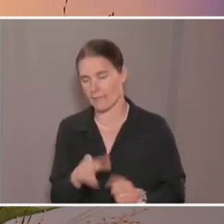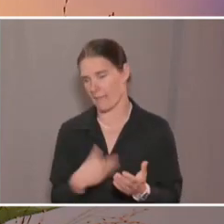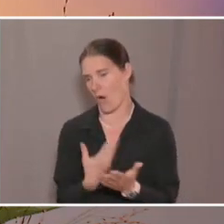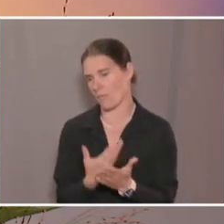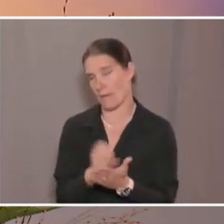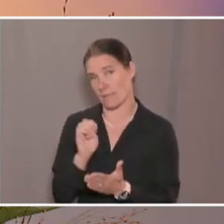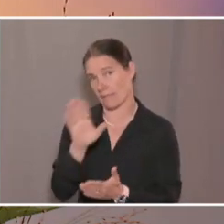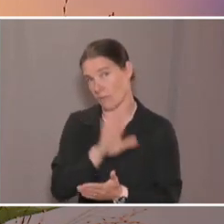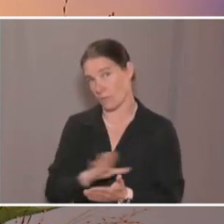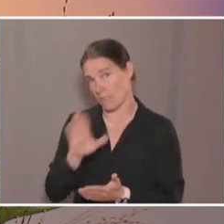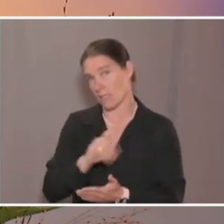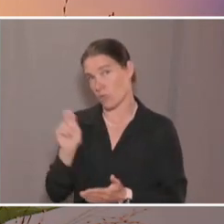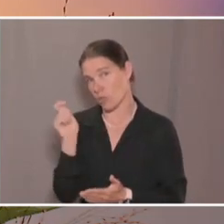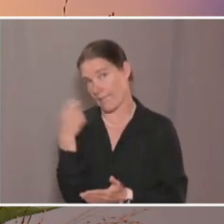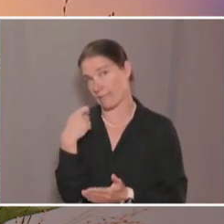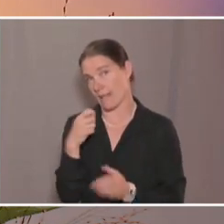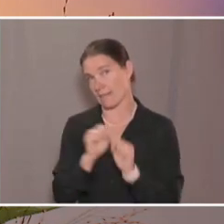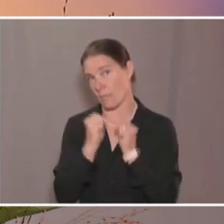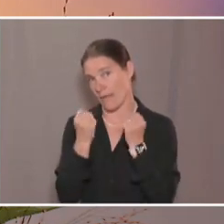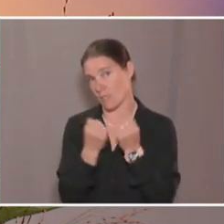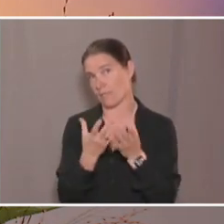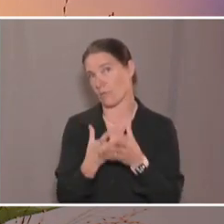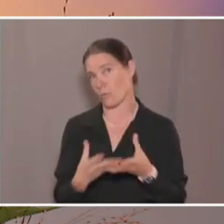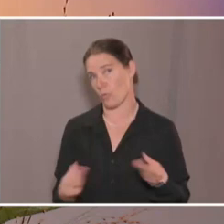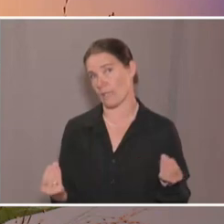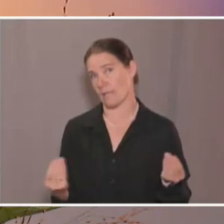europäischen Schicksalsgemeinschaft zu lösen. Zitat